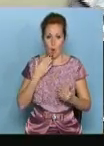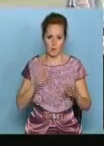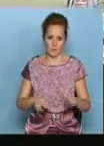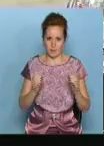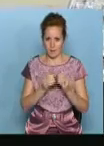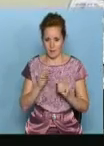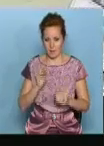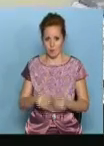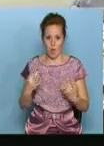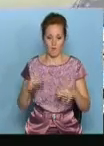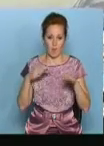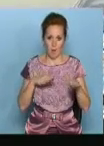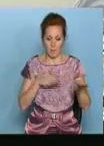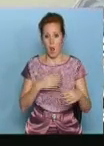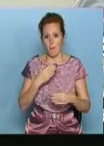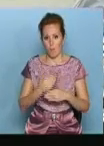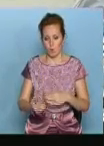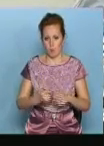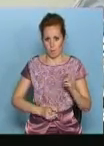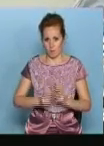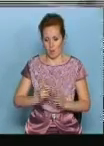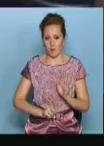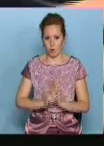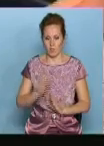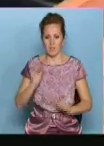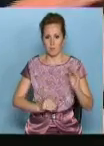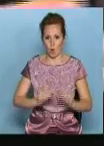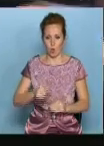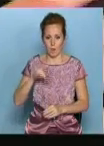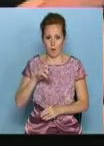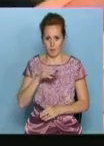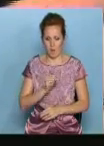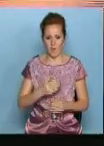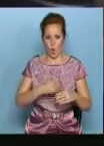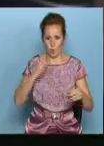тысяч автомобилей. После на предприятии планируют начать сборку «Гранты» в кузове «Хэтчбэк».